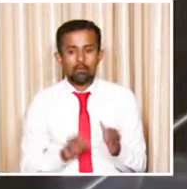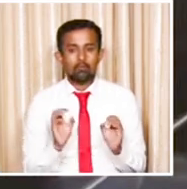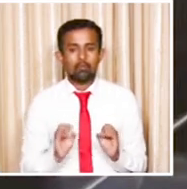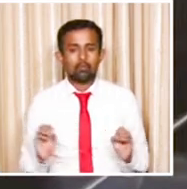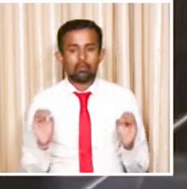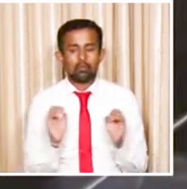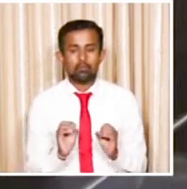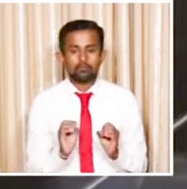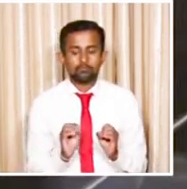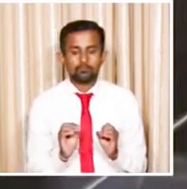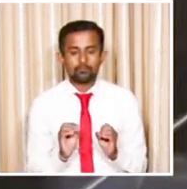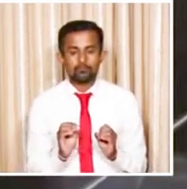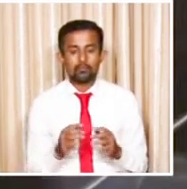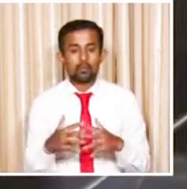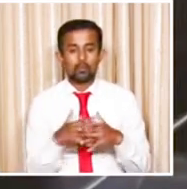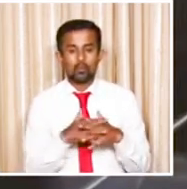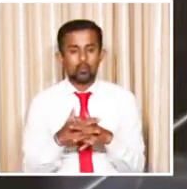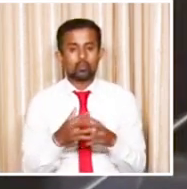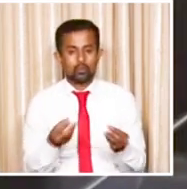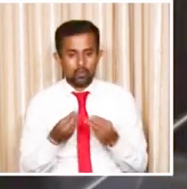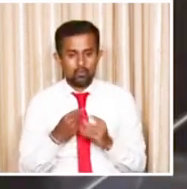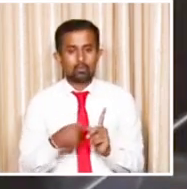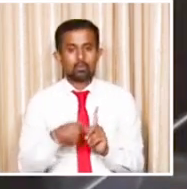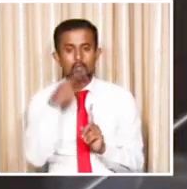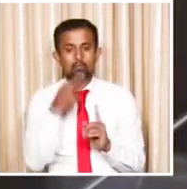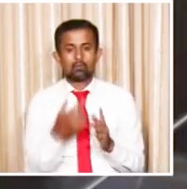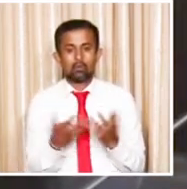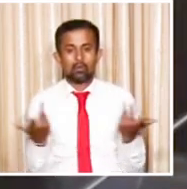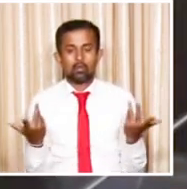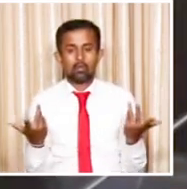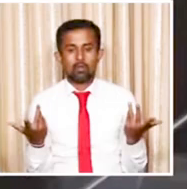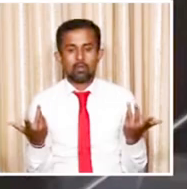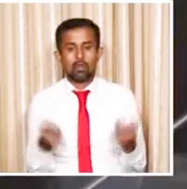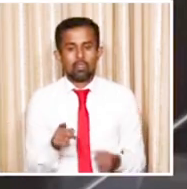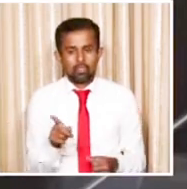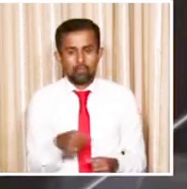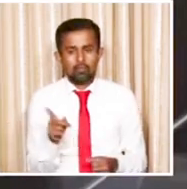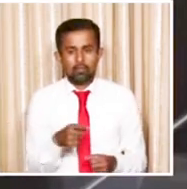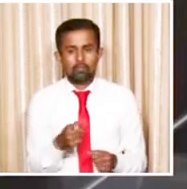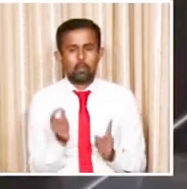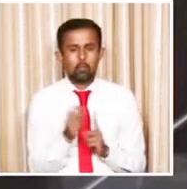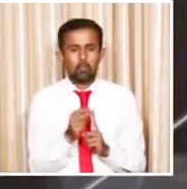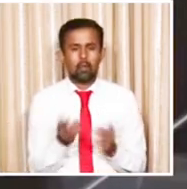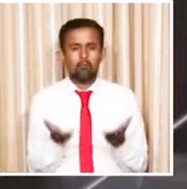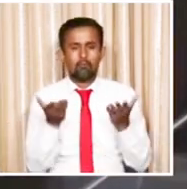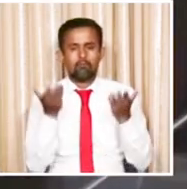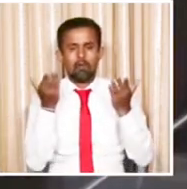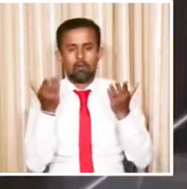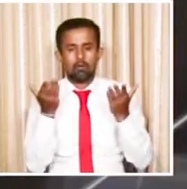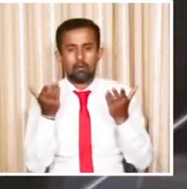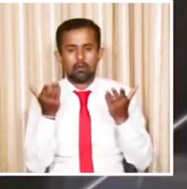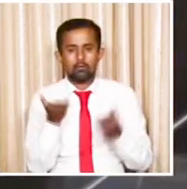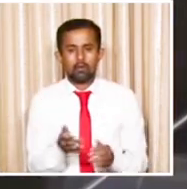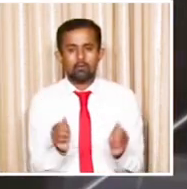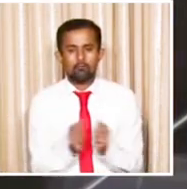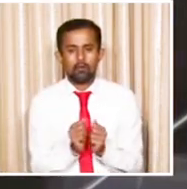නැහැ. මේ සහනාධාර අරගෙන එතකොට මිනිස්සු දියුණු වෙලා නැහැ. එතකොට දවසින් දවස ගොඩ වැඩි වෙලා. එහෙනම් මොකද්ද මේකෙන් කරලා තියෙන